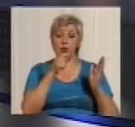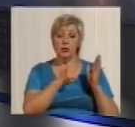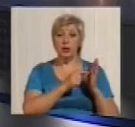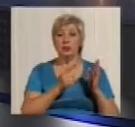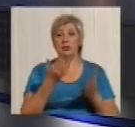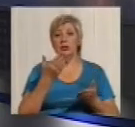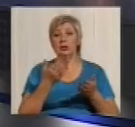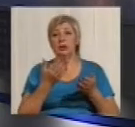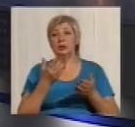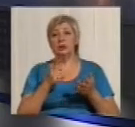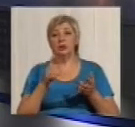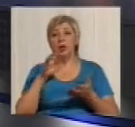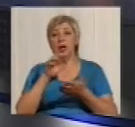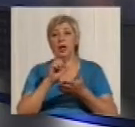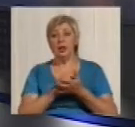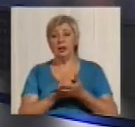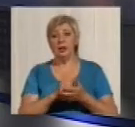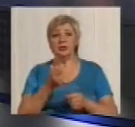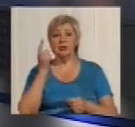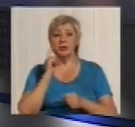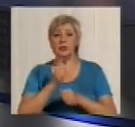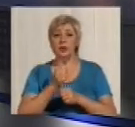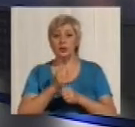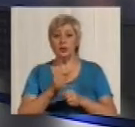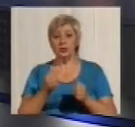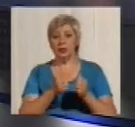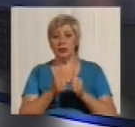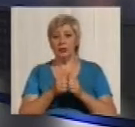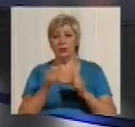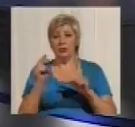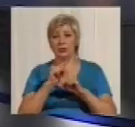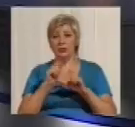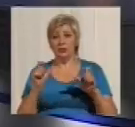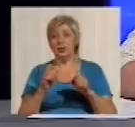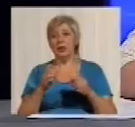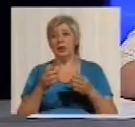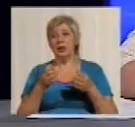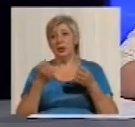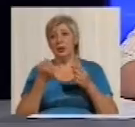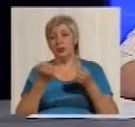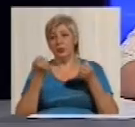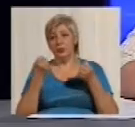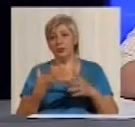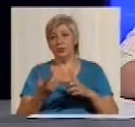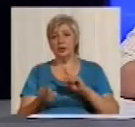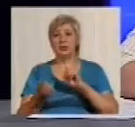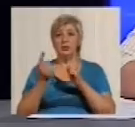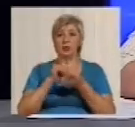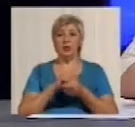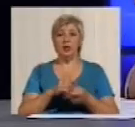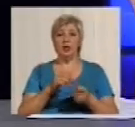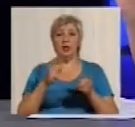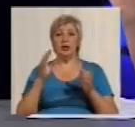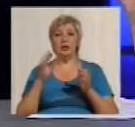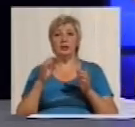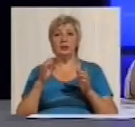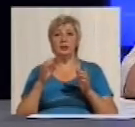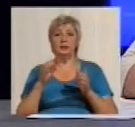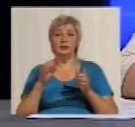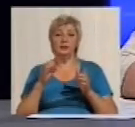целевым назначением. То есть что-то, чтобы свое было связано для детей. Его просто изменили, так, это цельное призначение, да, через нотариуса.